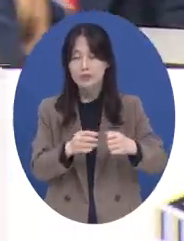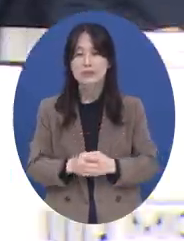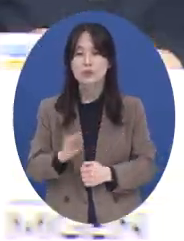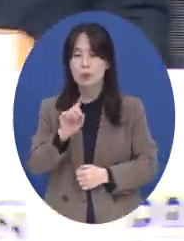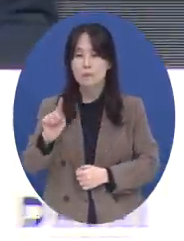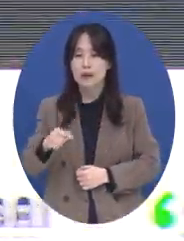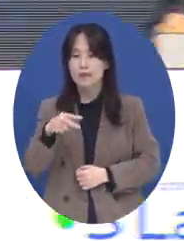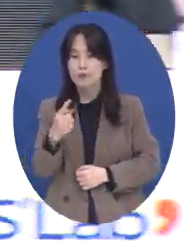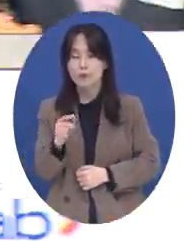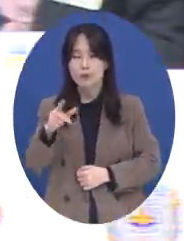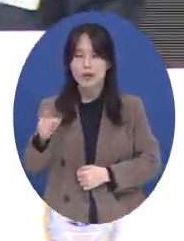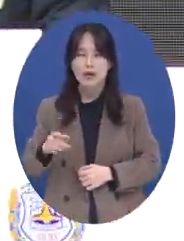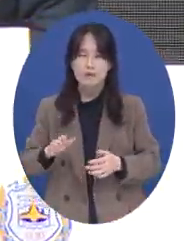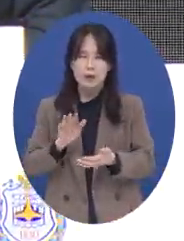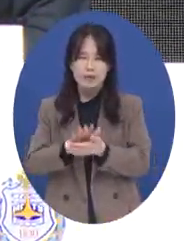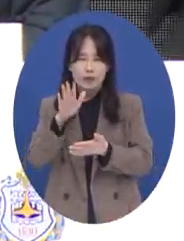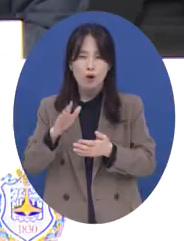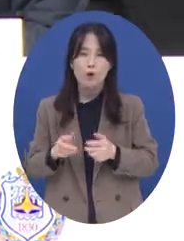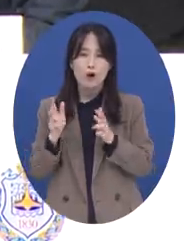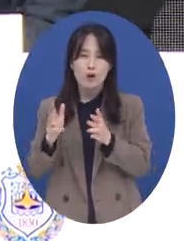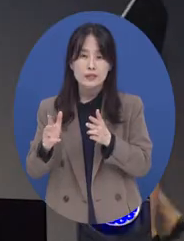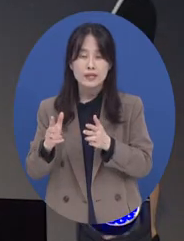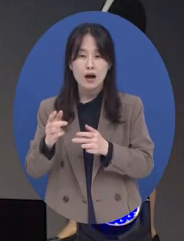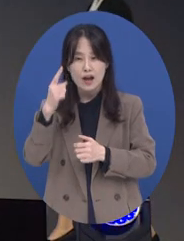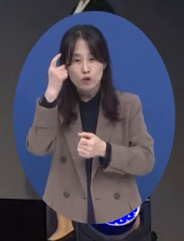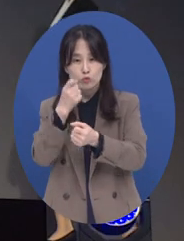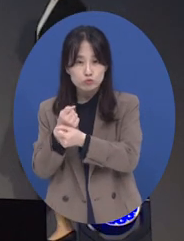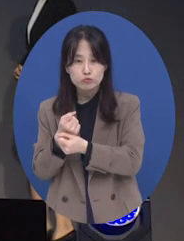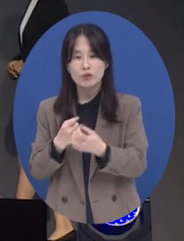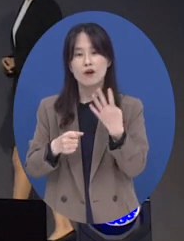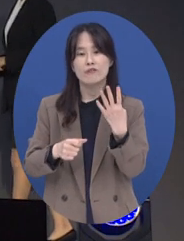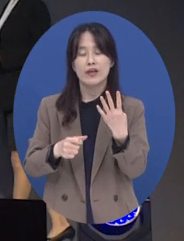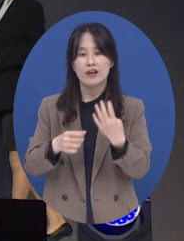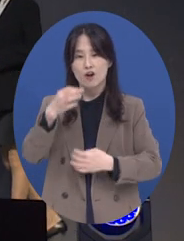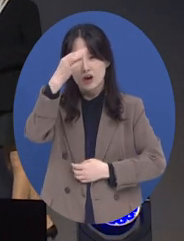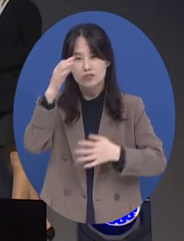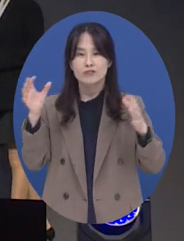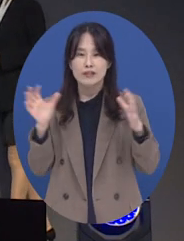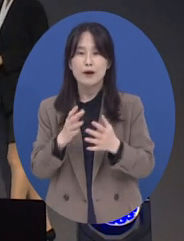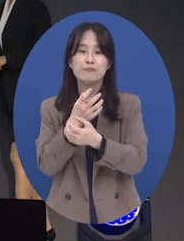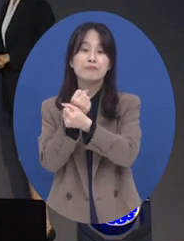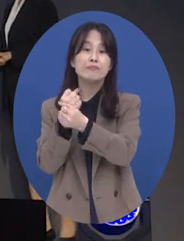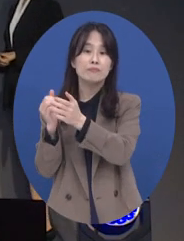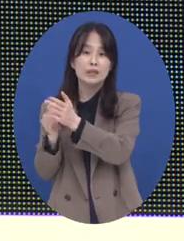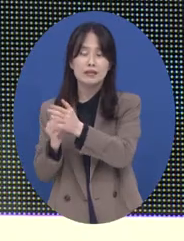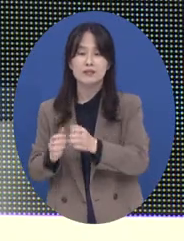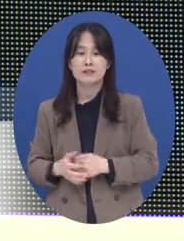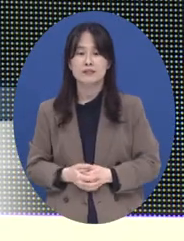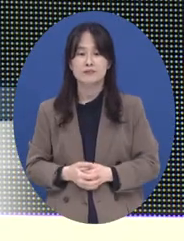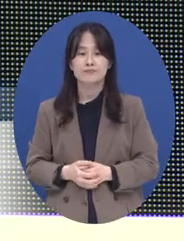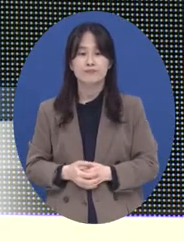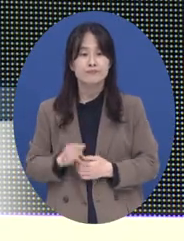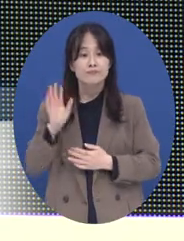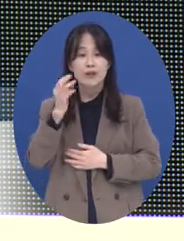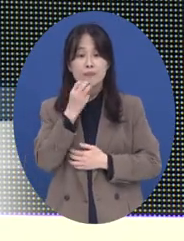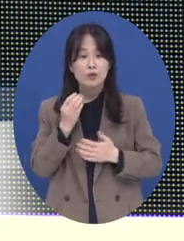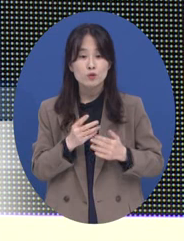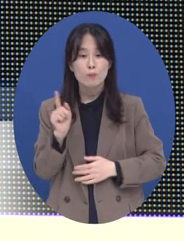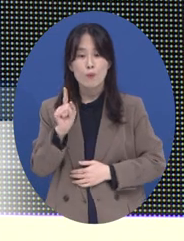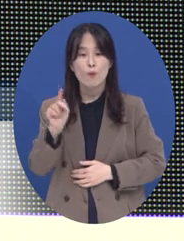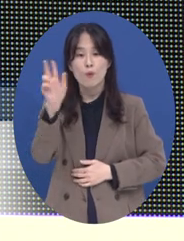반도체 공정, 고온 히터 공동 개발 등 4건의 기술 제휴 협약도 체결됐습니다. 앞으로